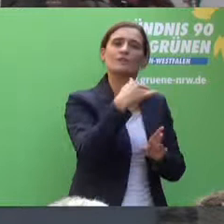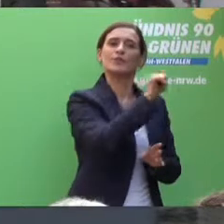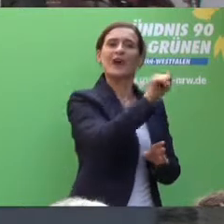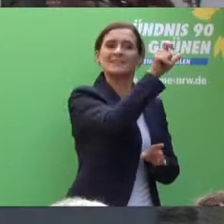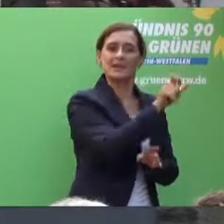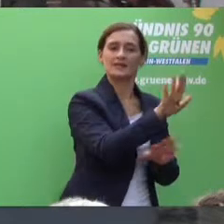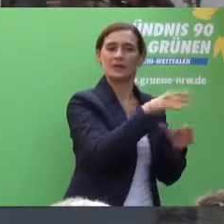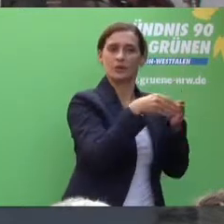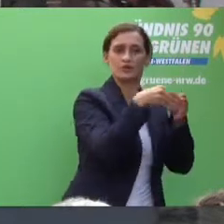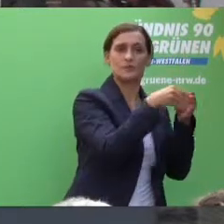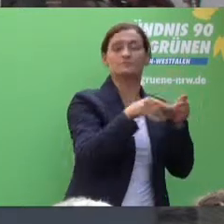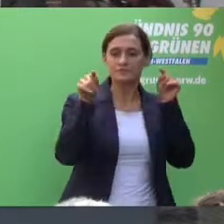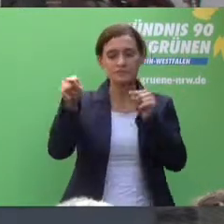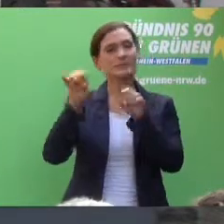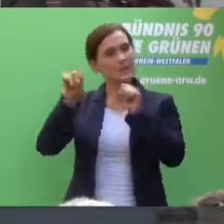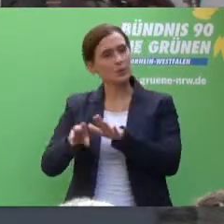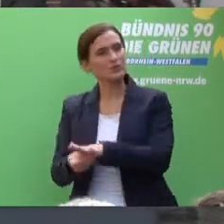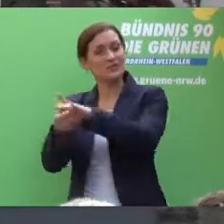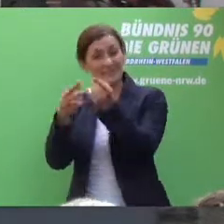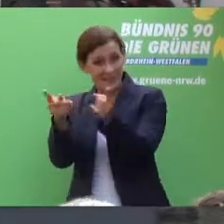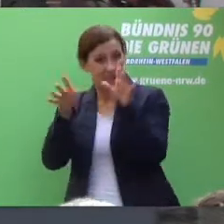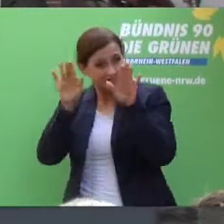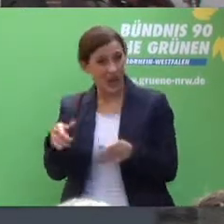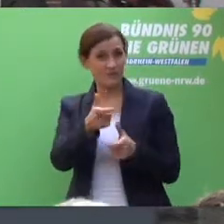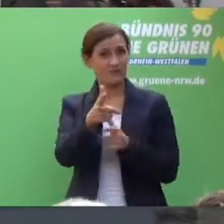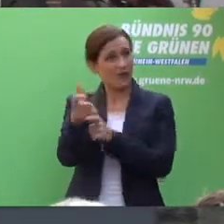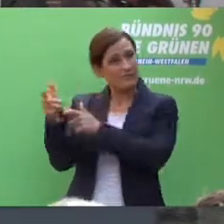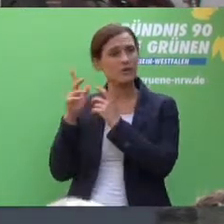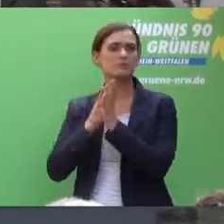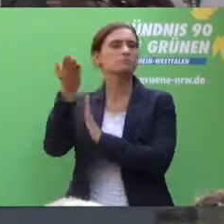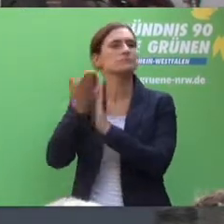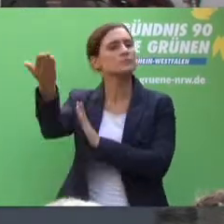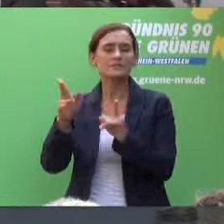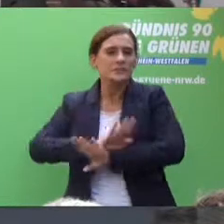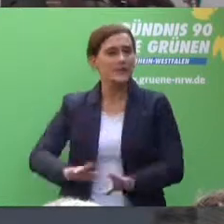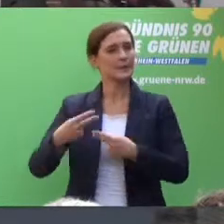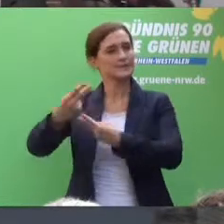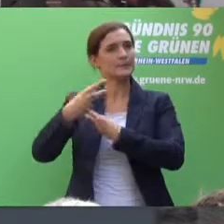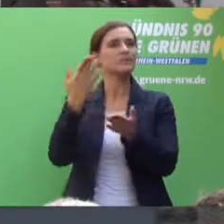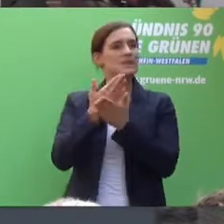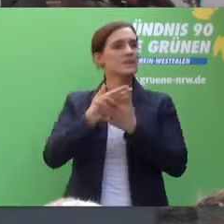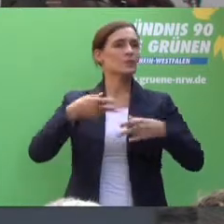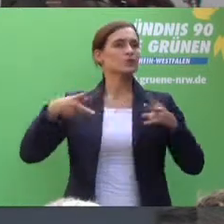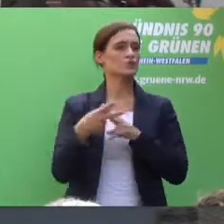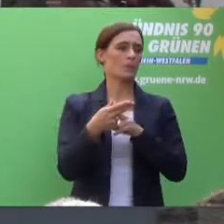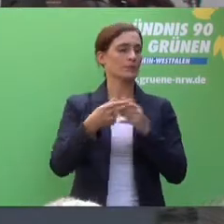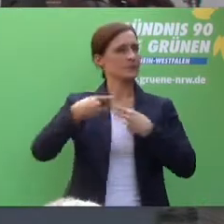Saudi-Arabien unterstützt. Denen darf man keine Waffen mehr liefern. Und deswegen brauchen wir ein Rüstungsexportkontrollgesetz.